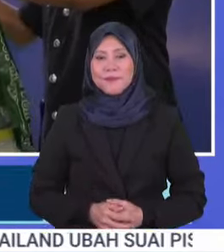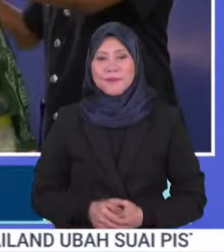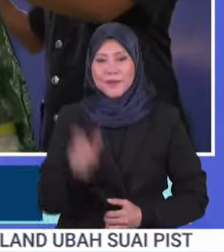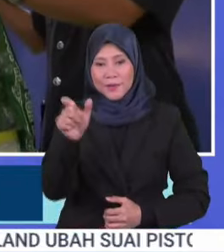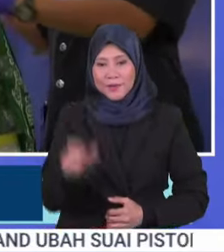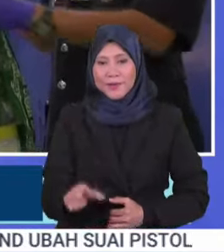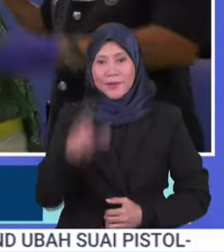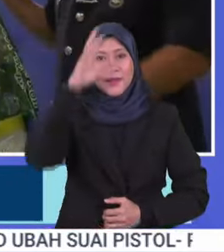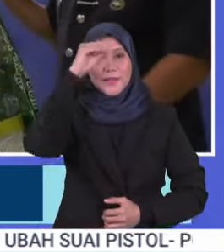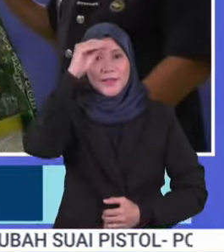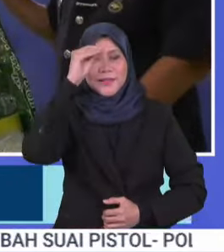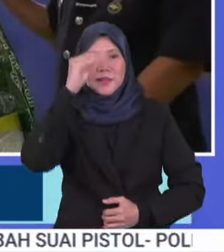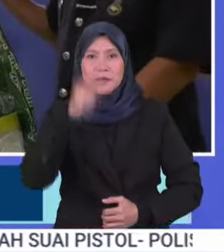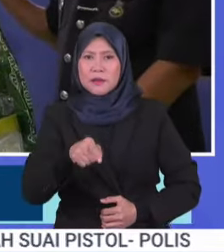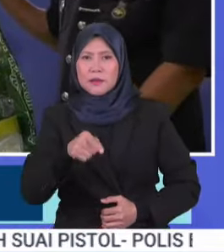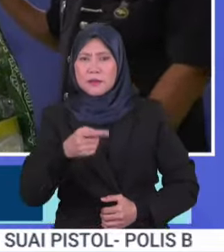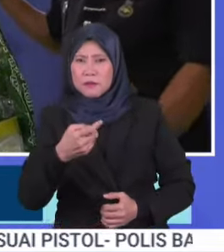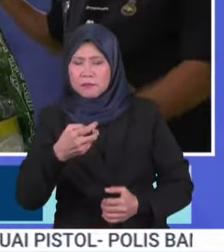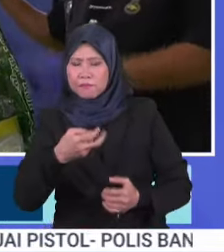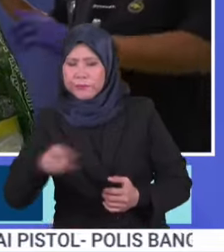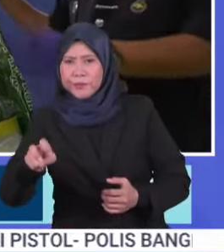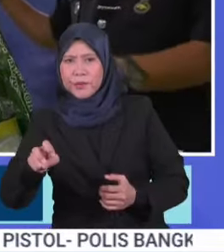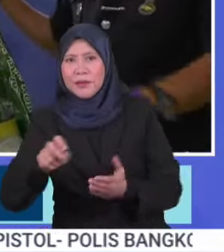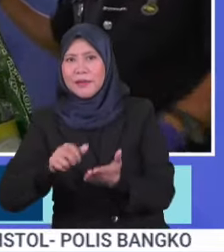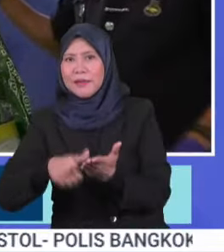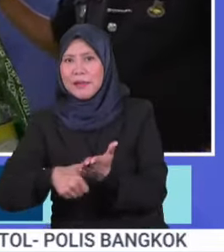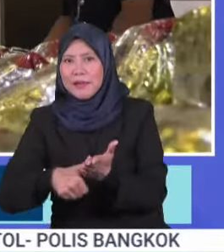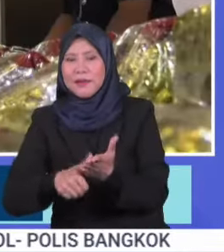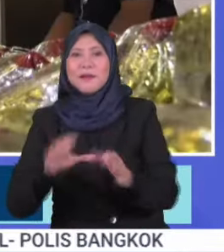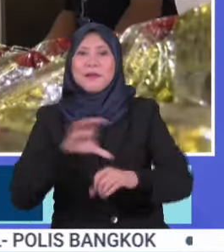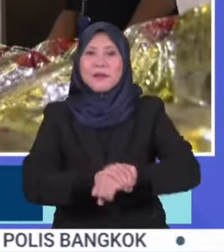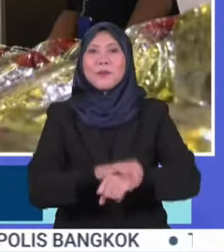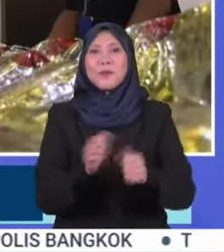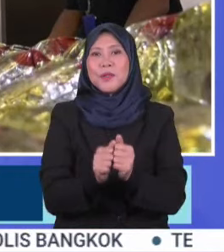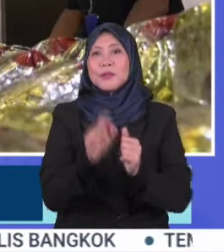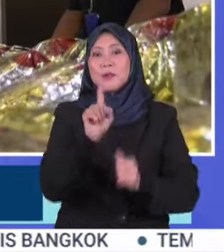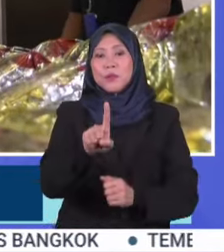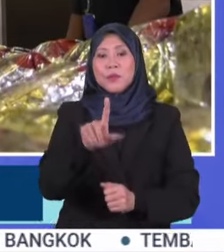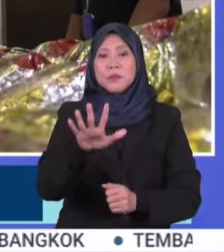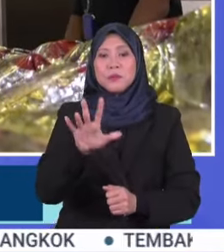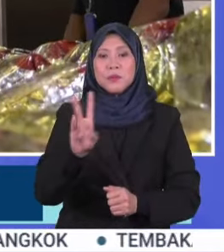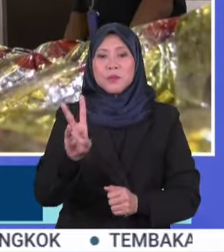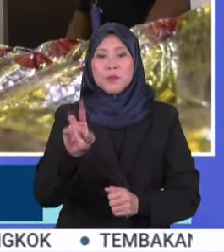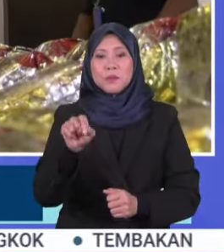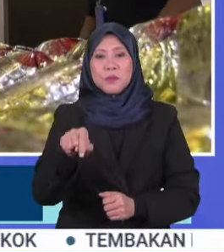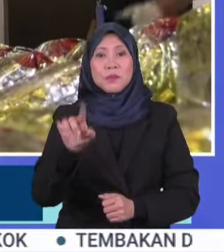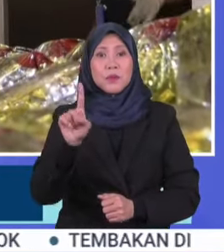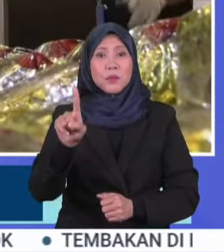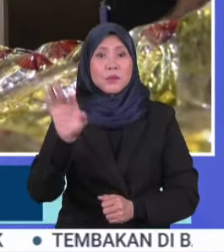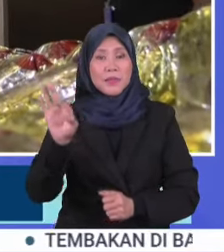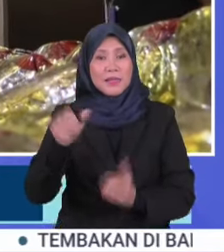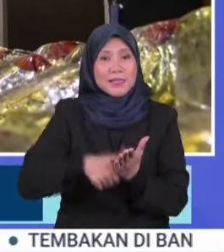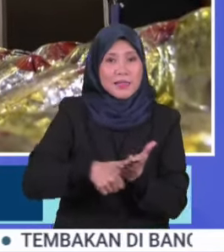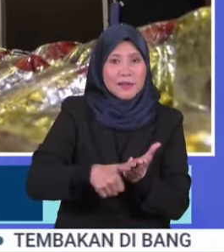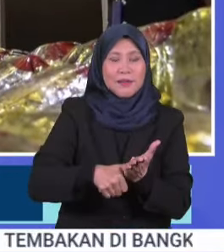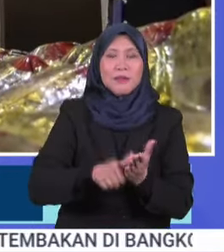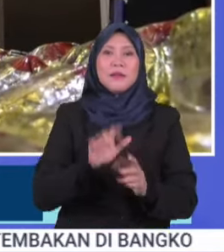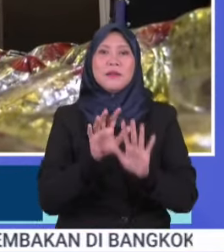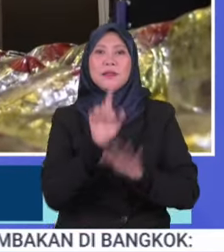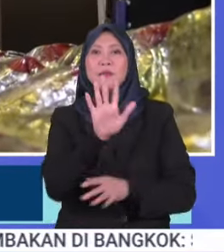Seorang lelaki tempatan disyaki transporter dadah ditahan bersama 157.19 kilogram syabu